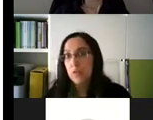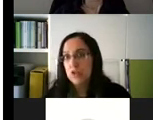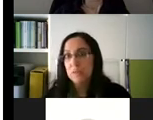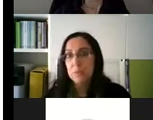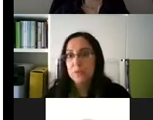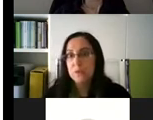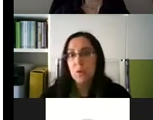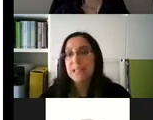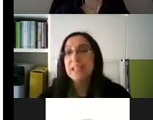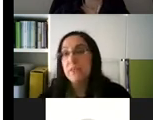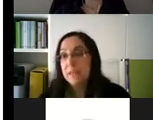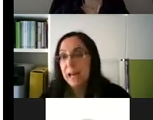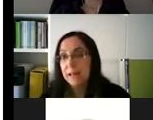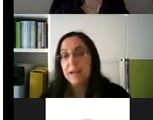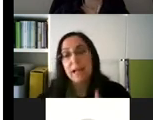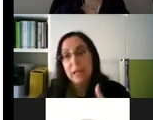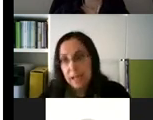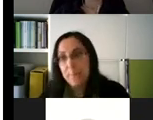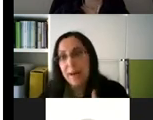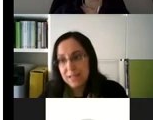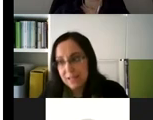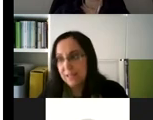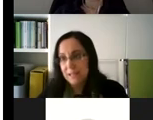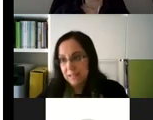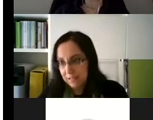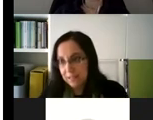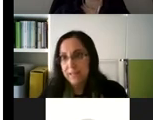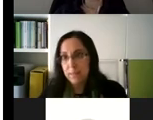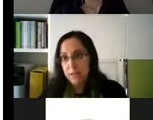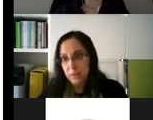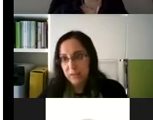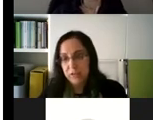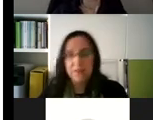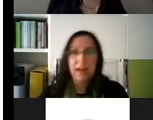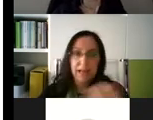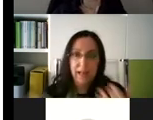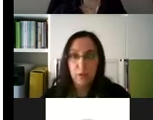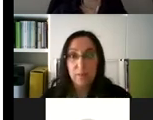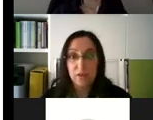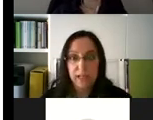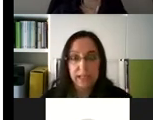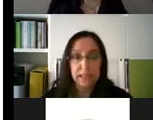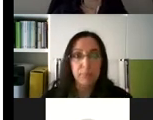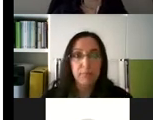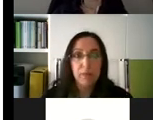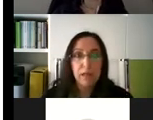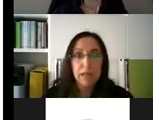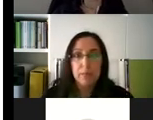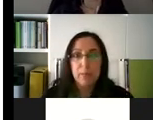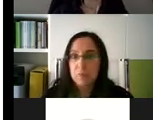quali analogie si potessero identificare tra le campagne del periodo emergenziale e quelle precedenti